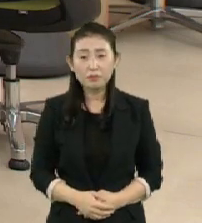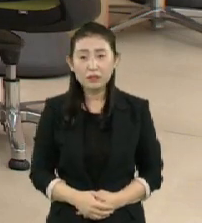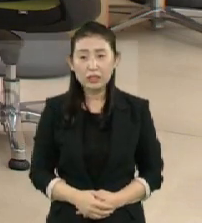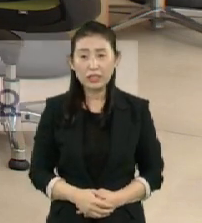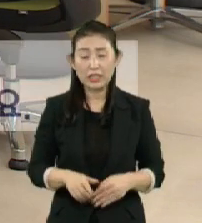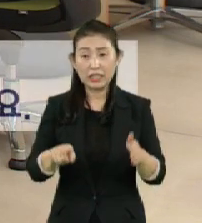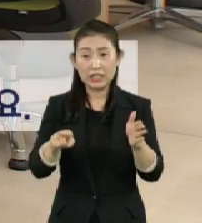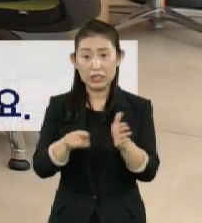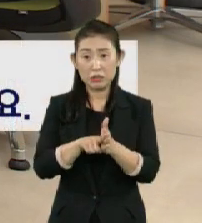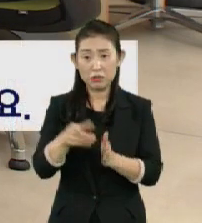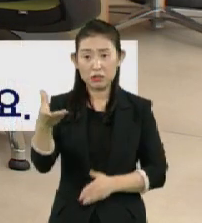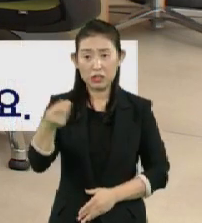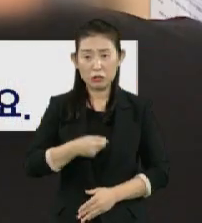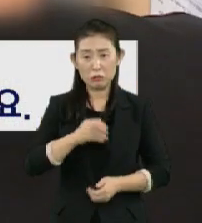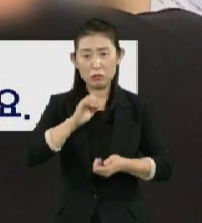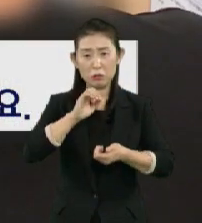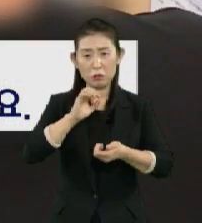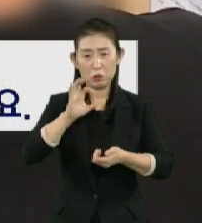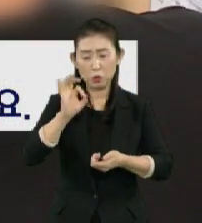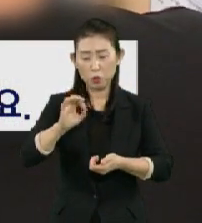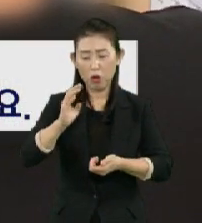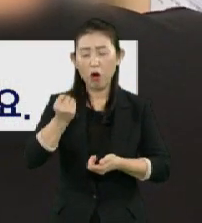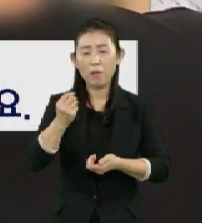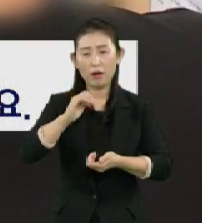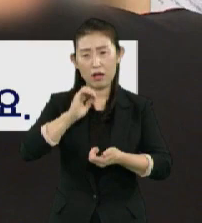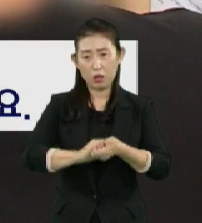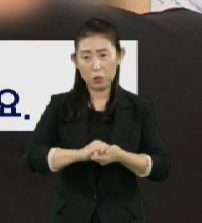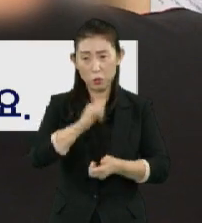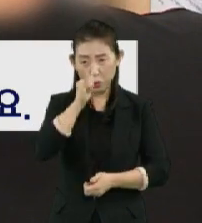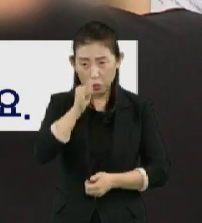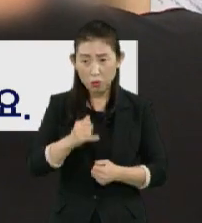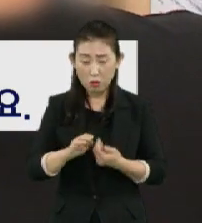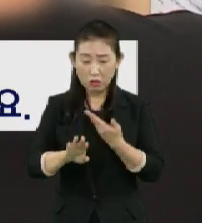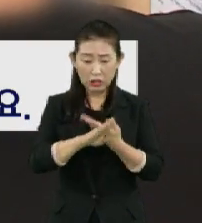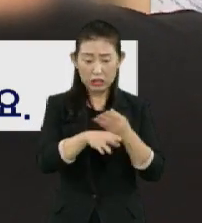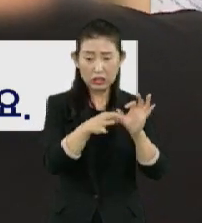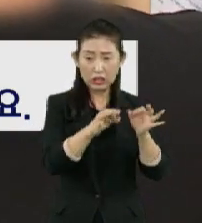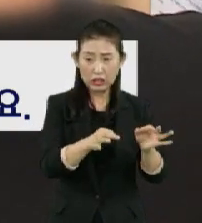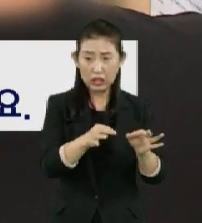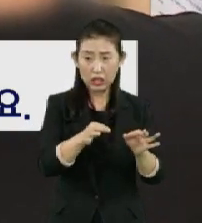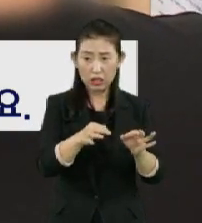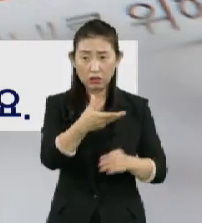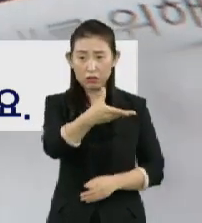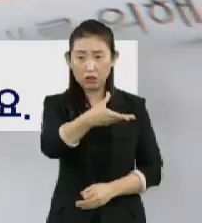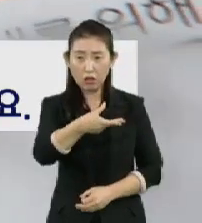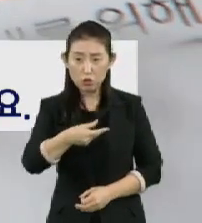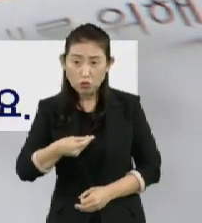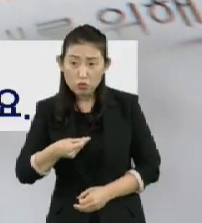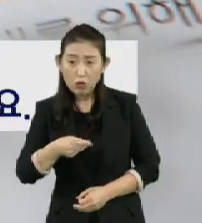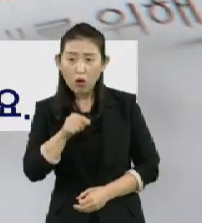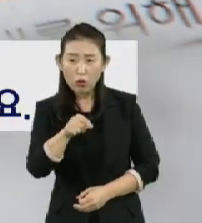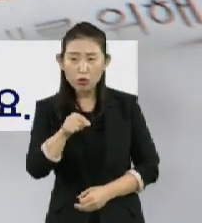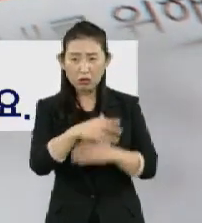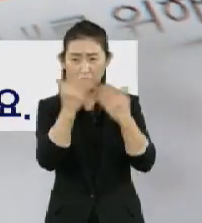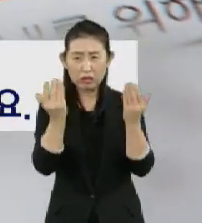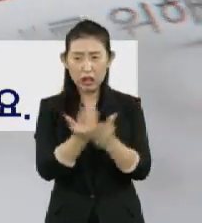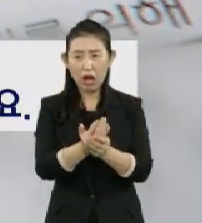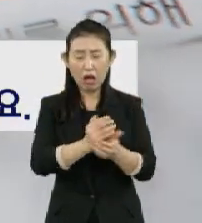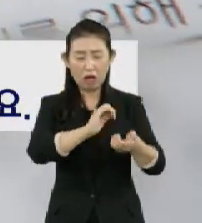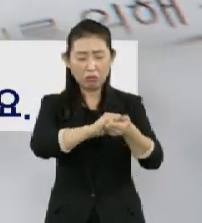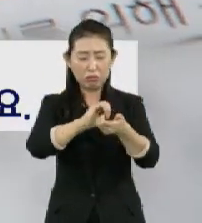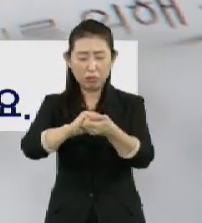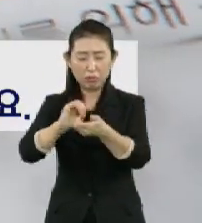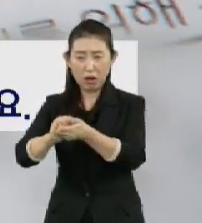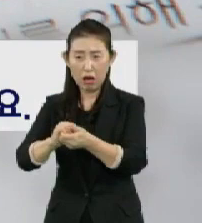한도 조정을 했었고요. 그다음에 뭐 타행의 대출을 가져오는 그러니까 대환이라고 하죠. 거의